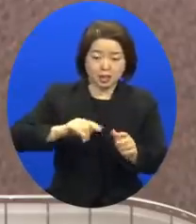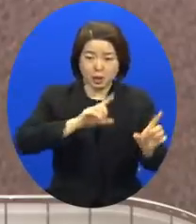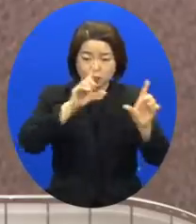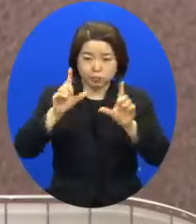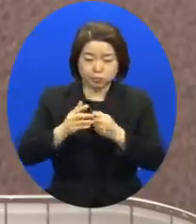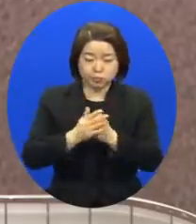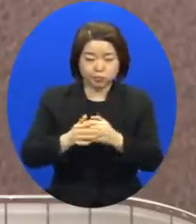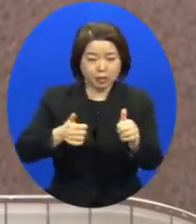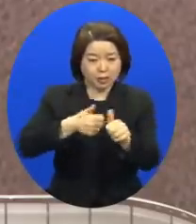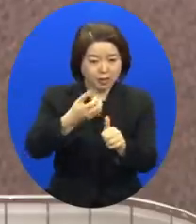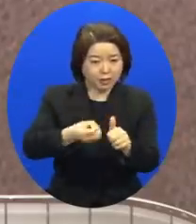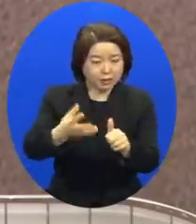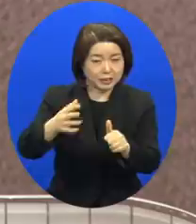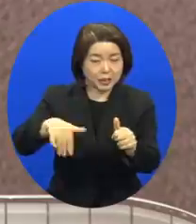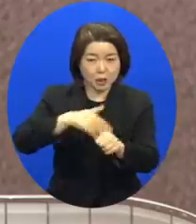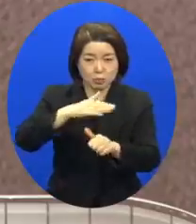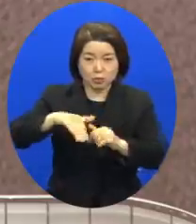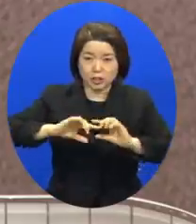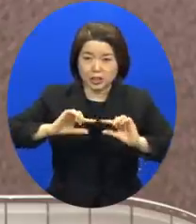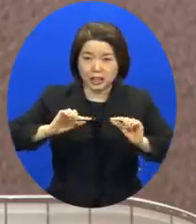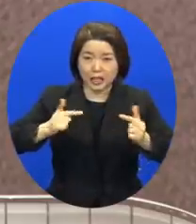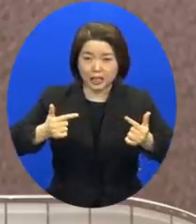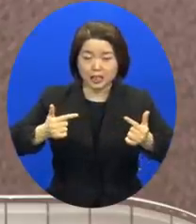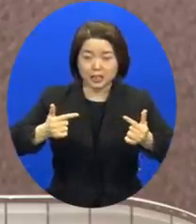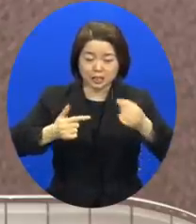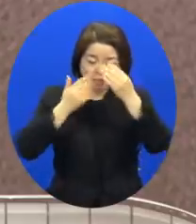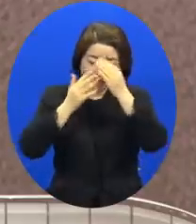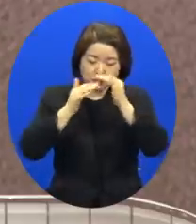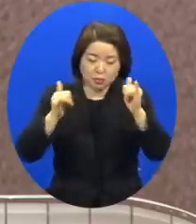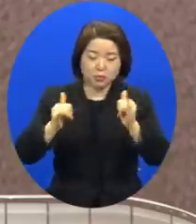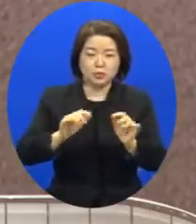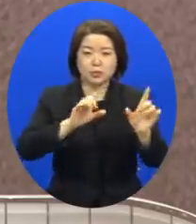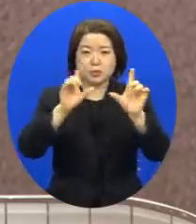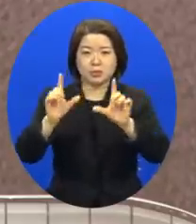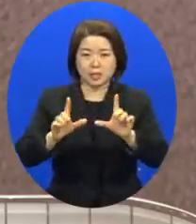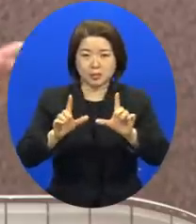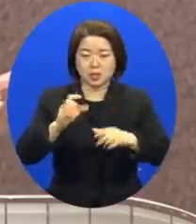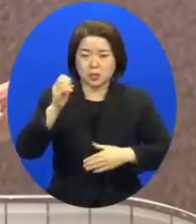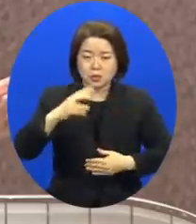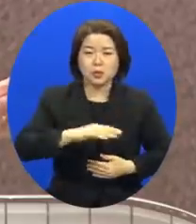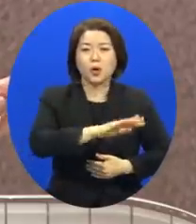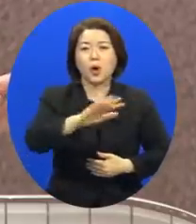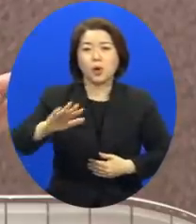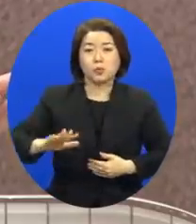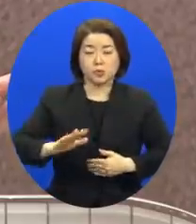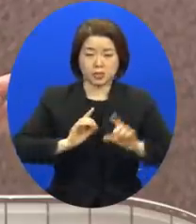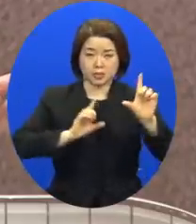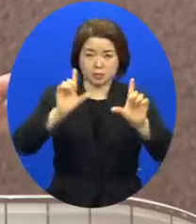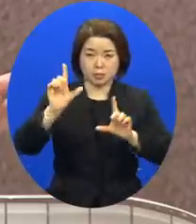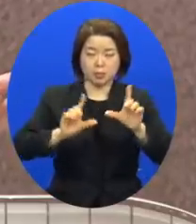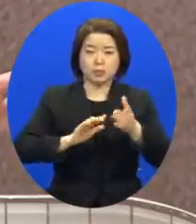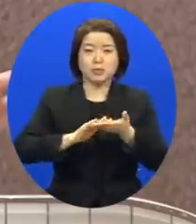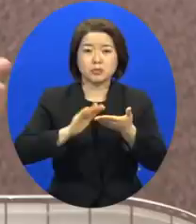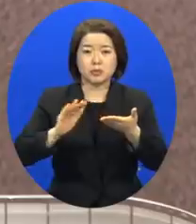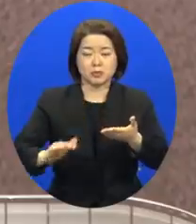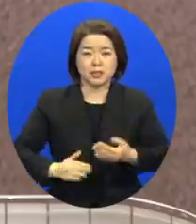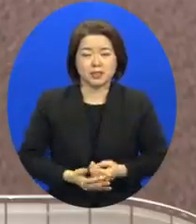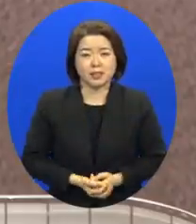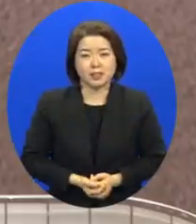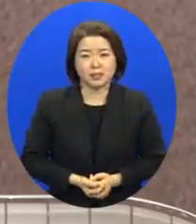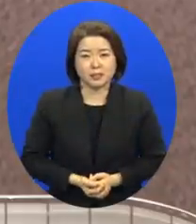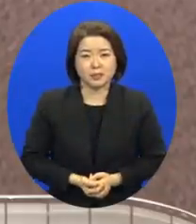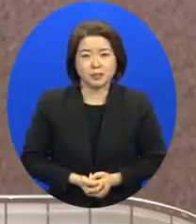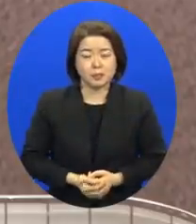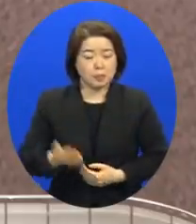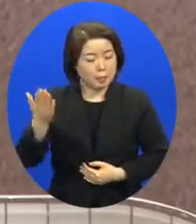승리자의 분위기가 아닌 그런 성도들의 삶이 또 우리들이 현실의 모습입니다 한번 우리